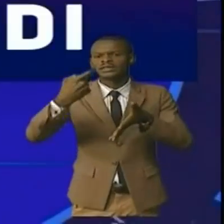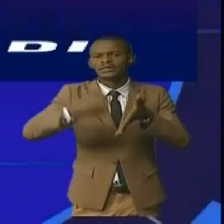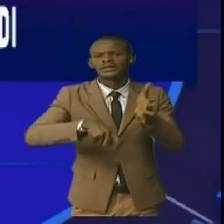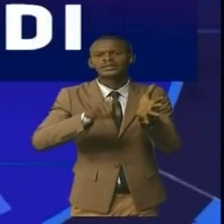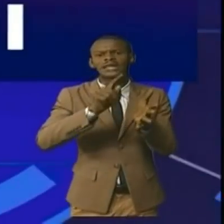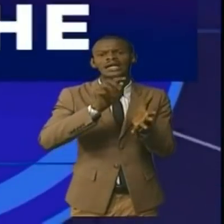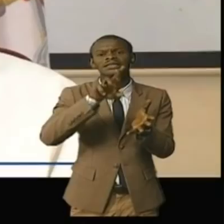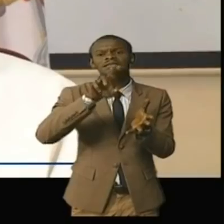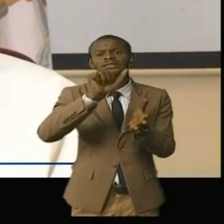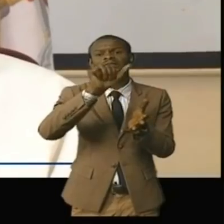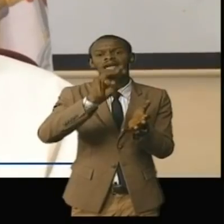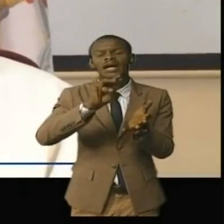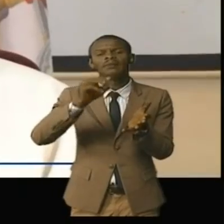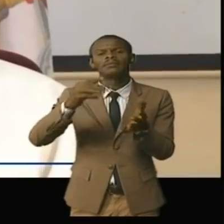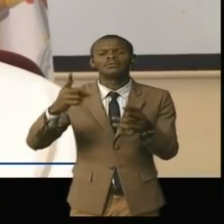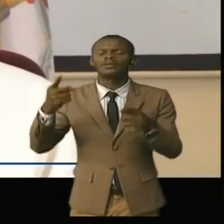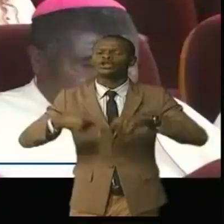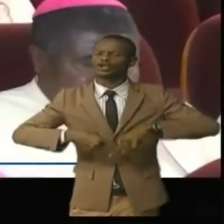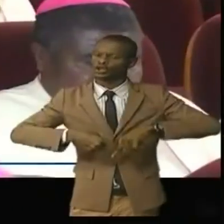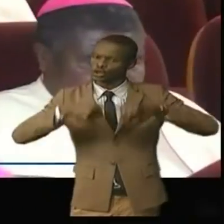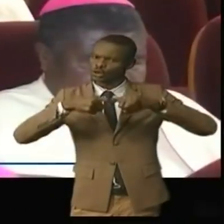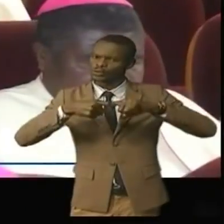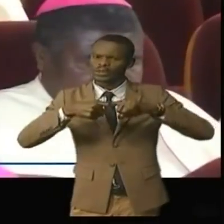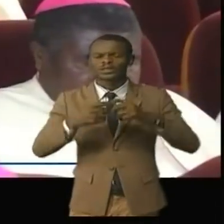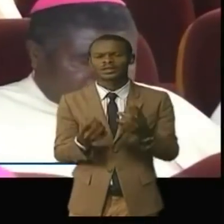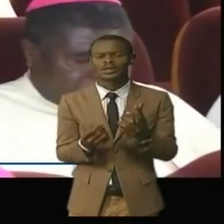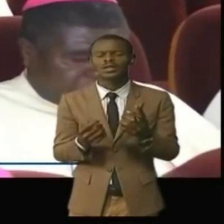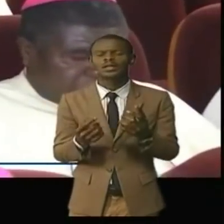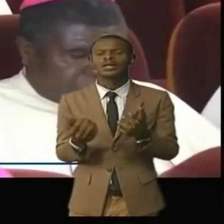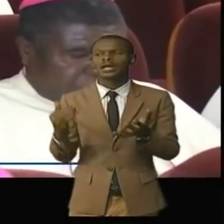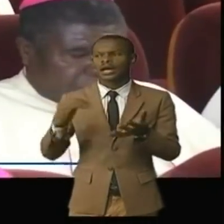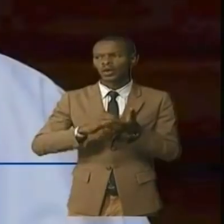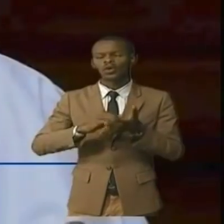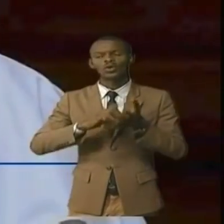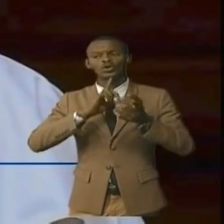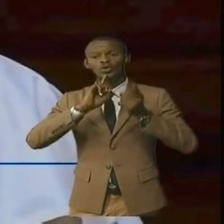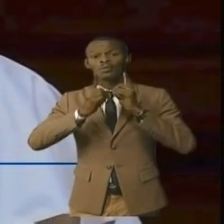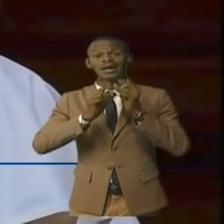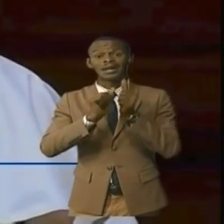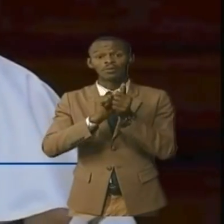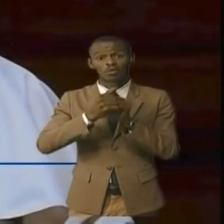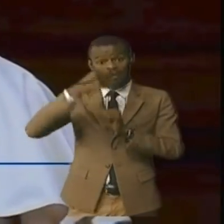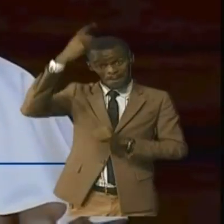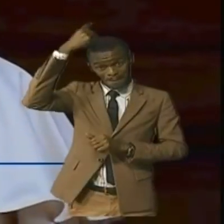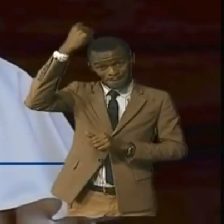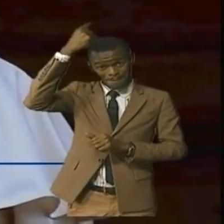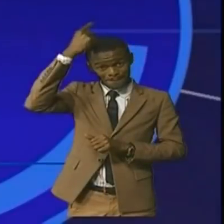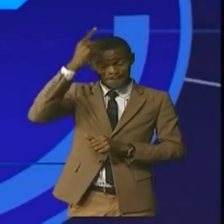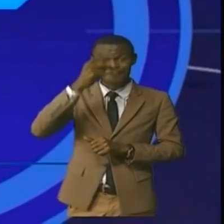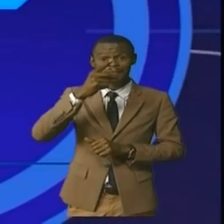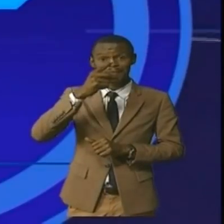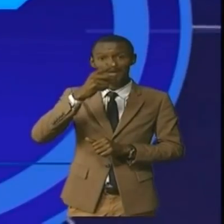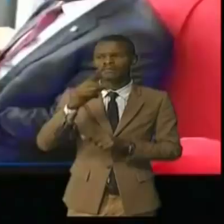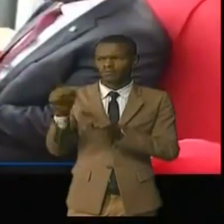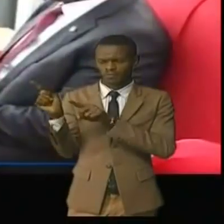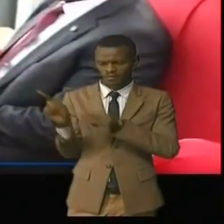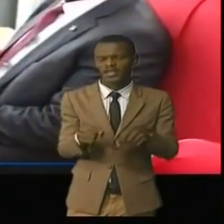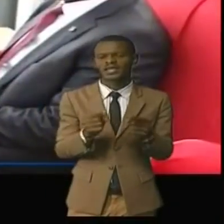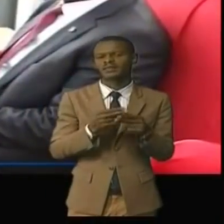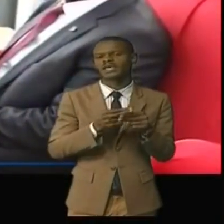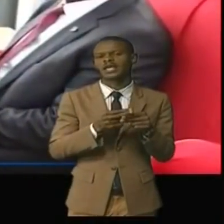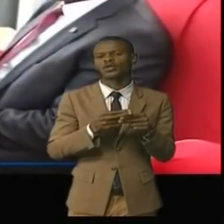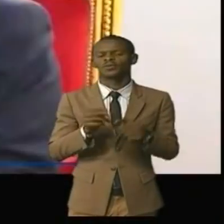Avec le cardinal Ambongo, il était question de l'arrivée prochaine du pape François en République démocratique du Congo. Aux